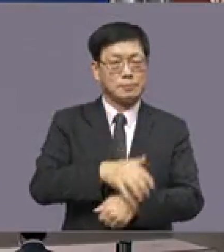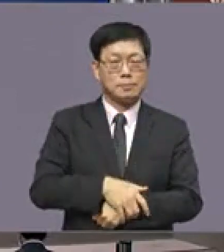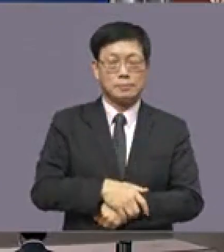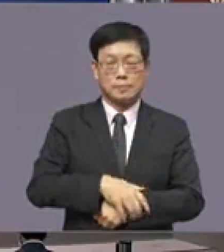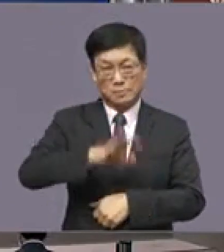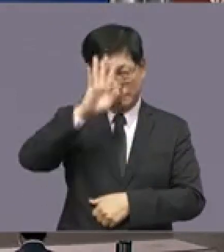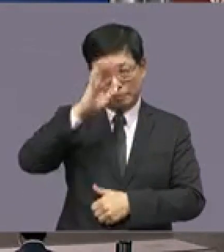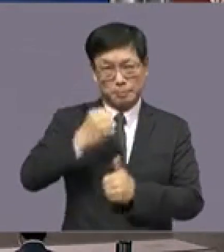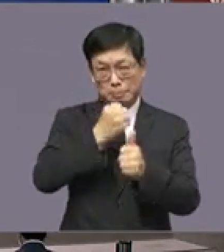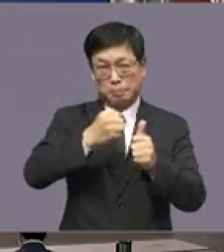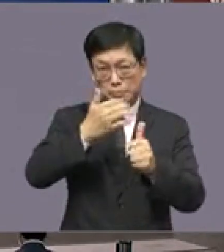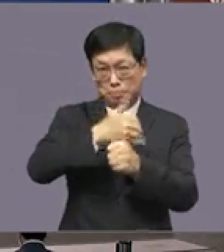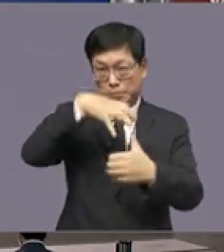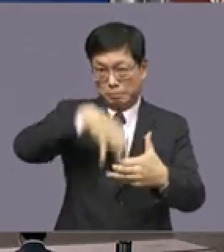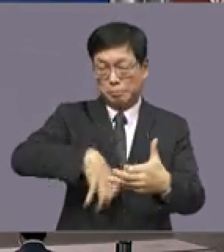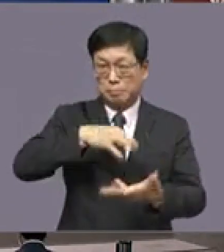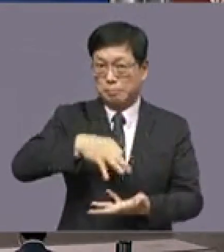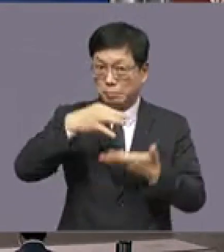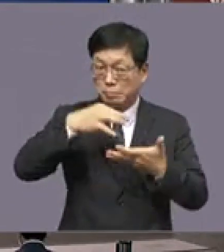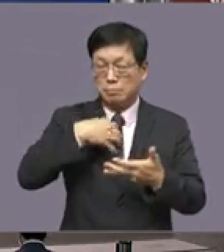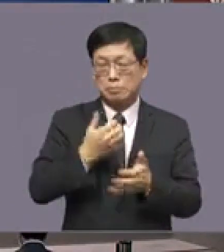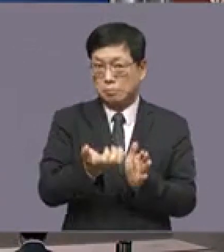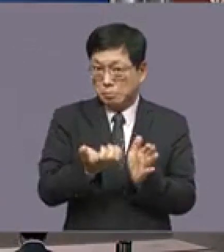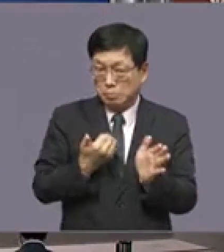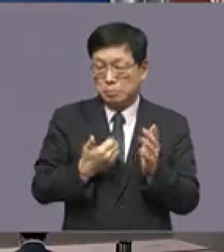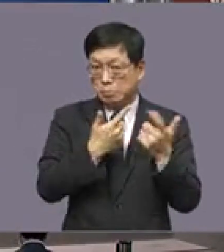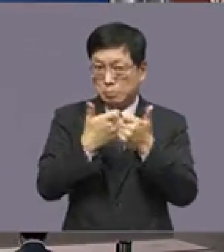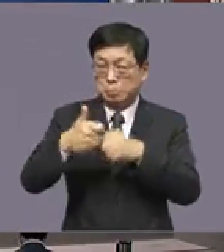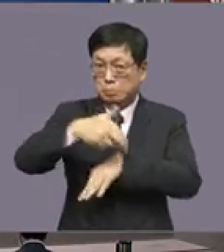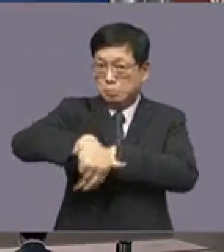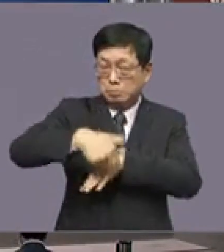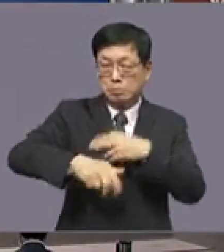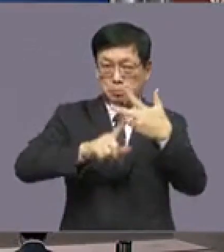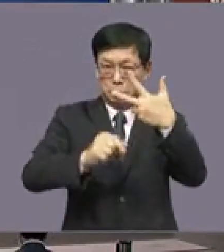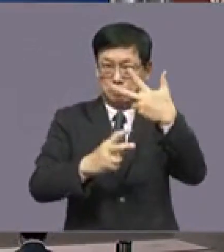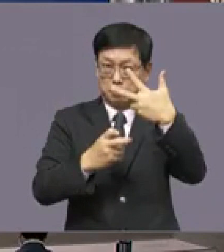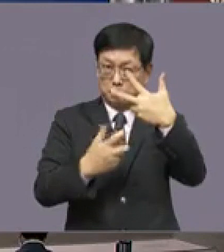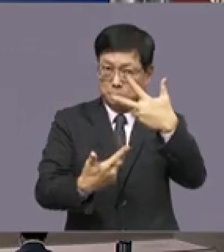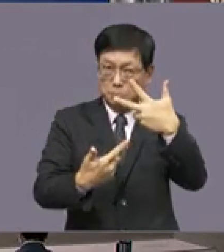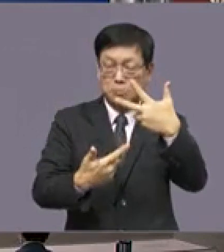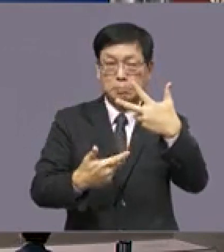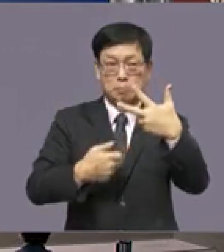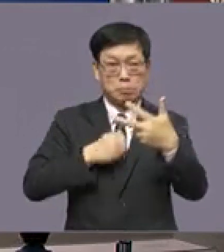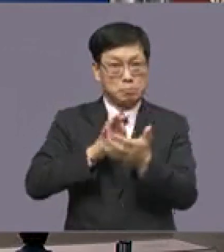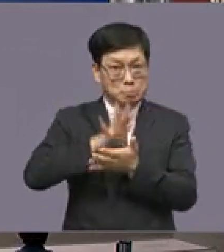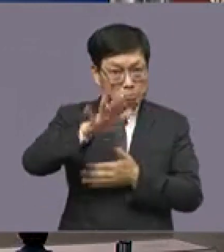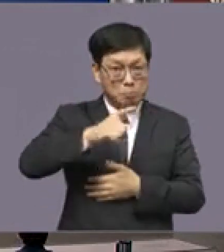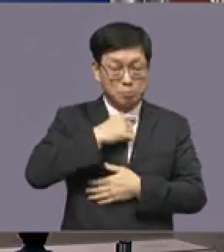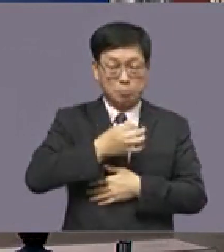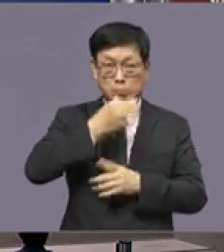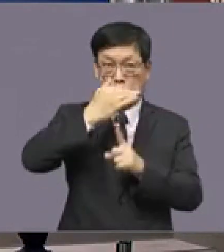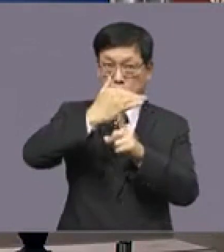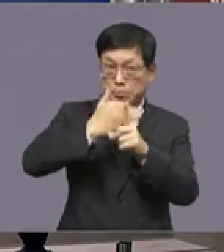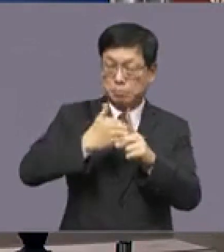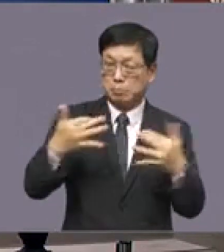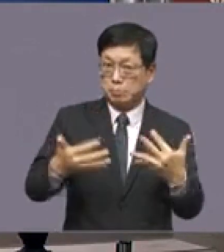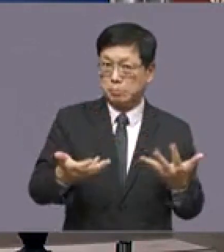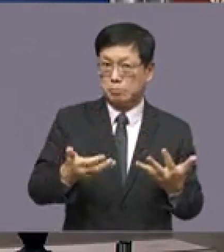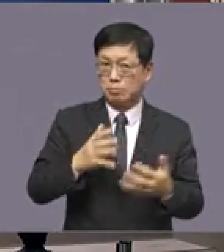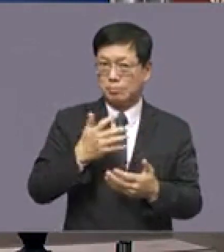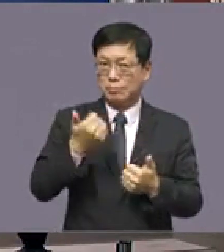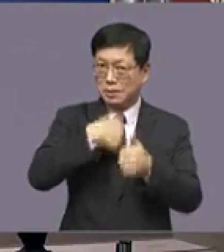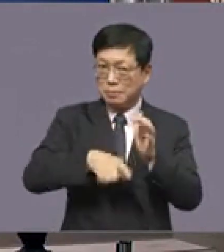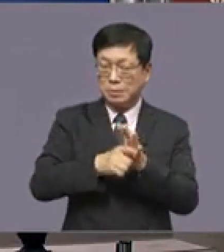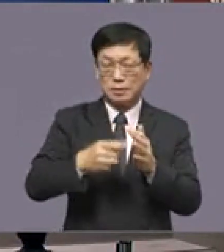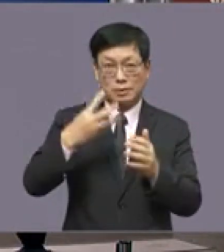疾管署在报告中提及要预先应变规划7月26号后的警戒措施，请问这是否与